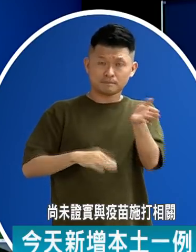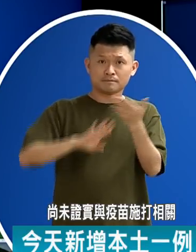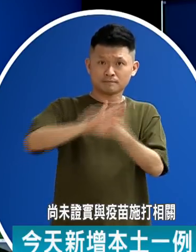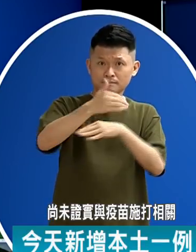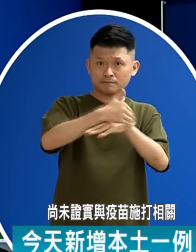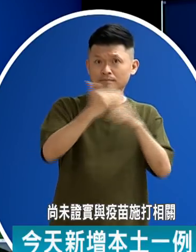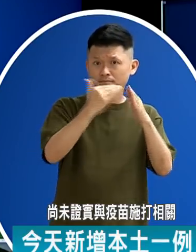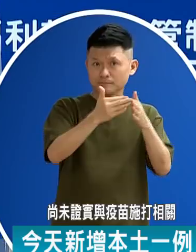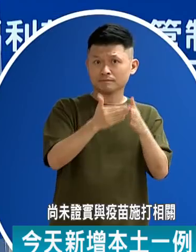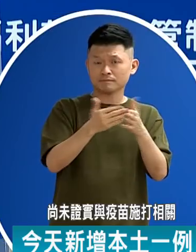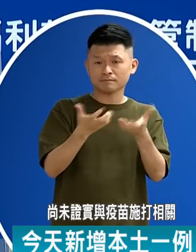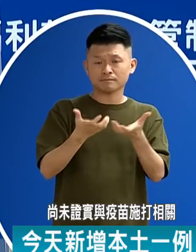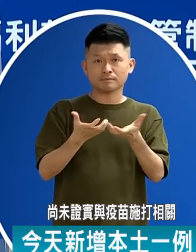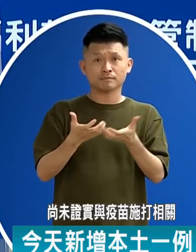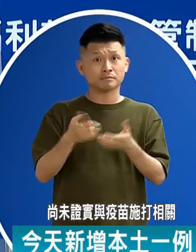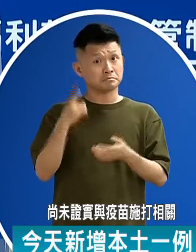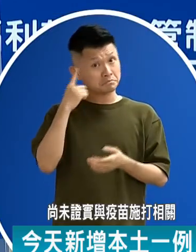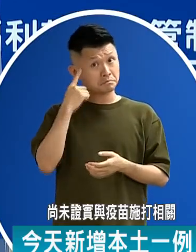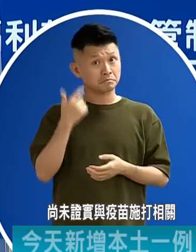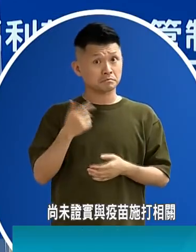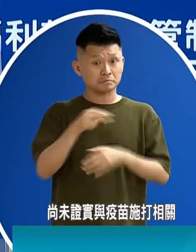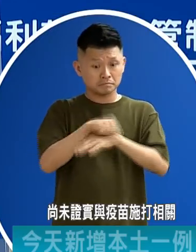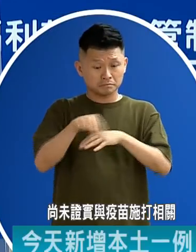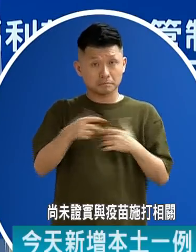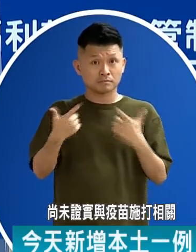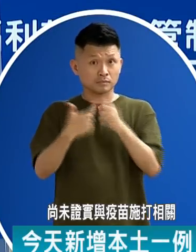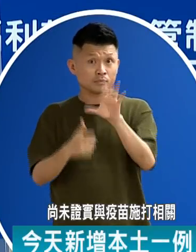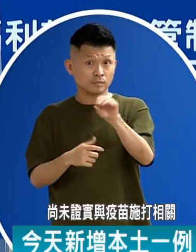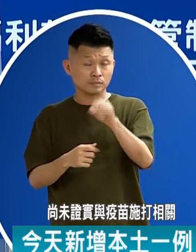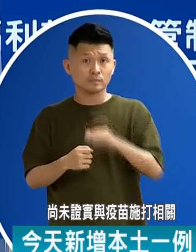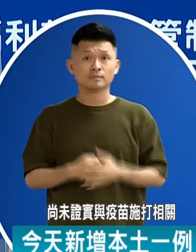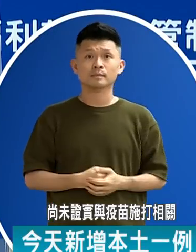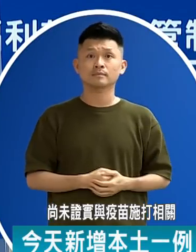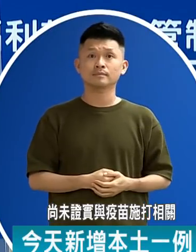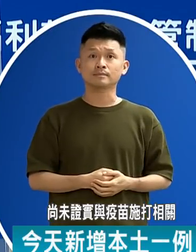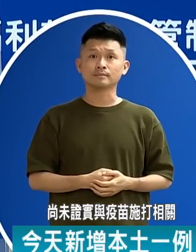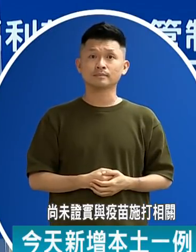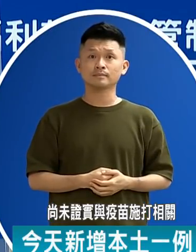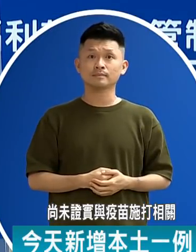方式吗？谢谢。 第一个就是